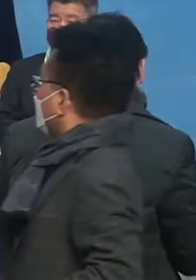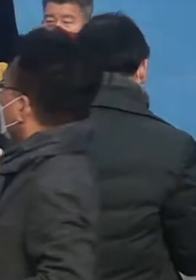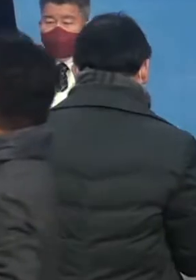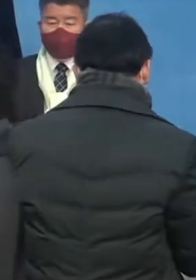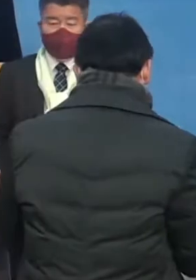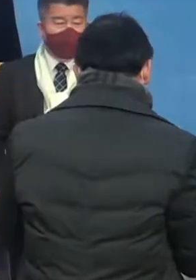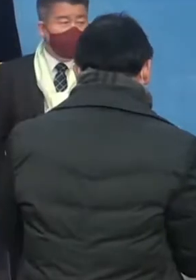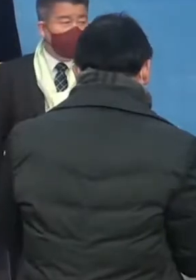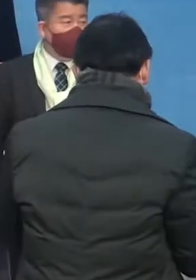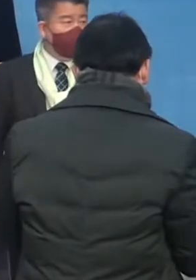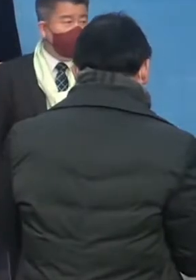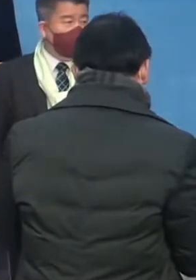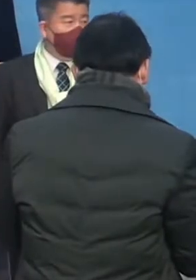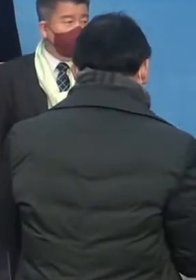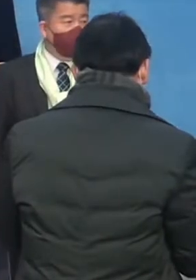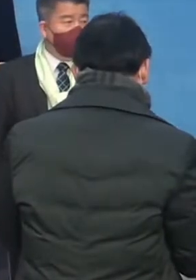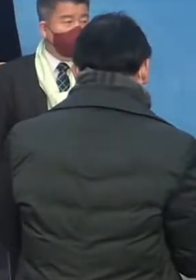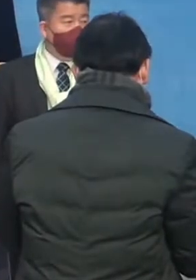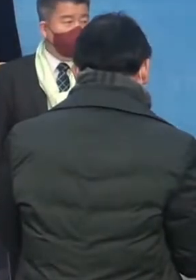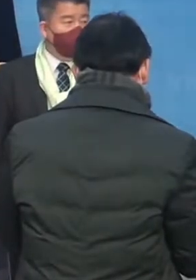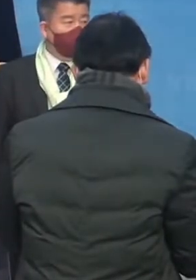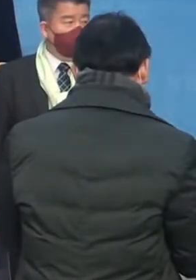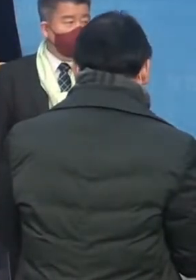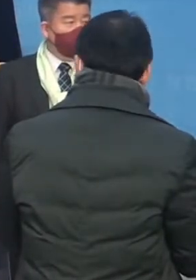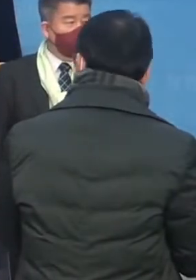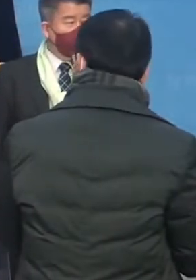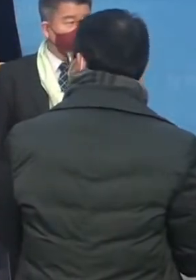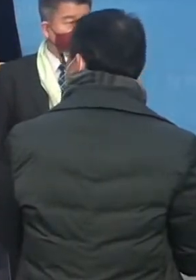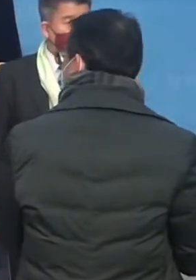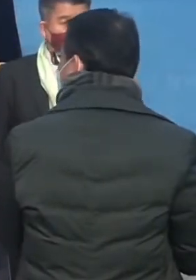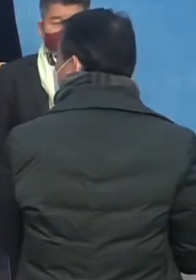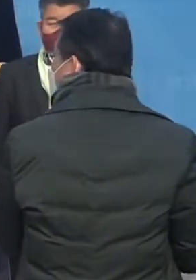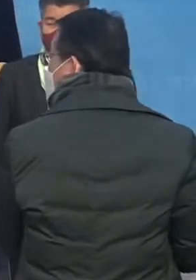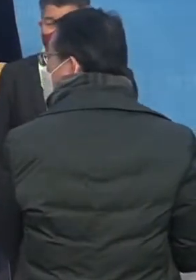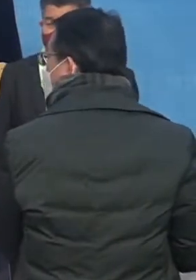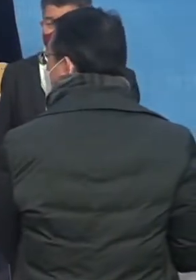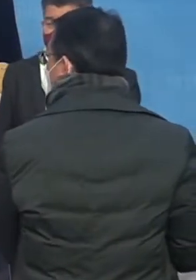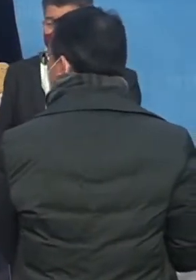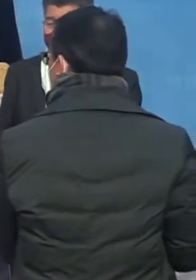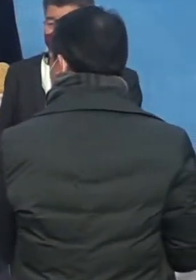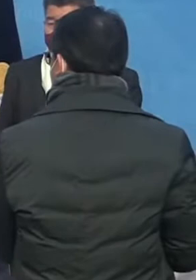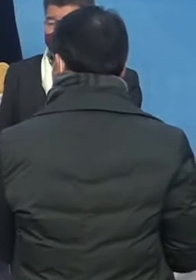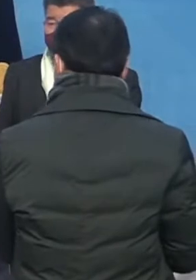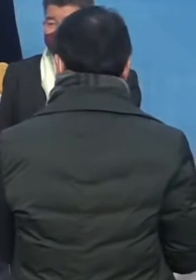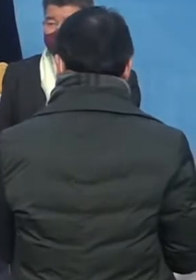구호는 하시면 안 됩니다. 아니, 여기서 구호하시면 안 됩니다.